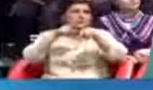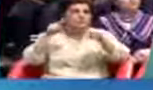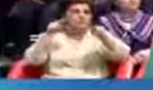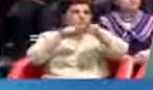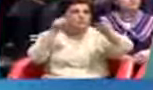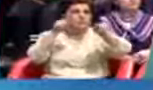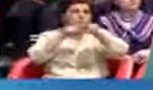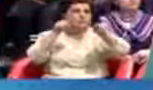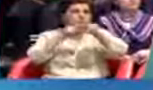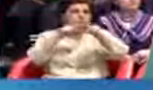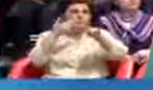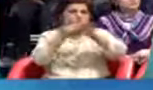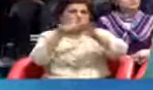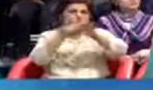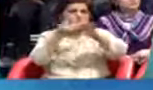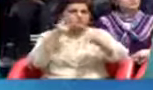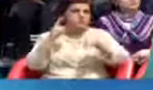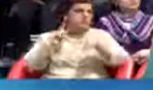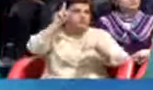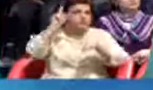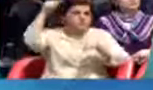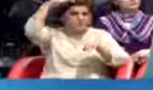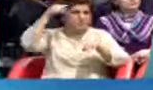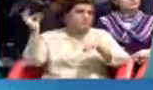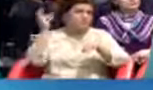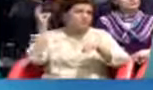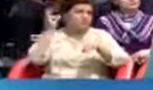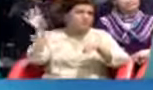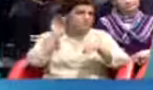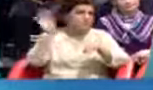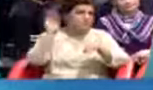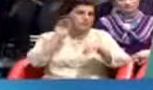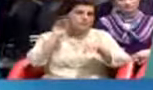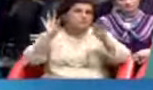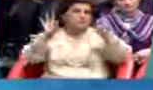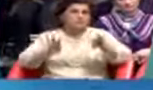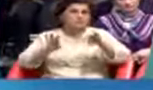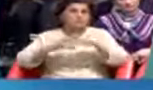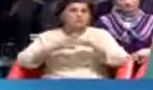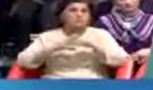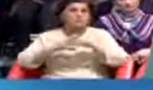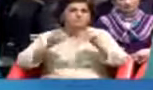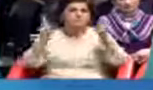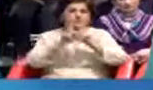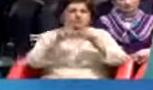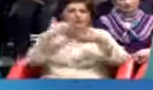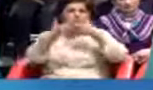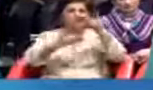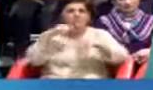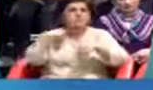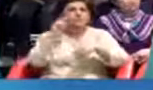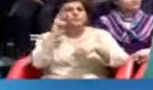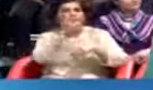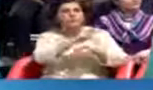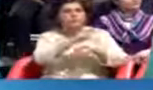bunu duyuyoruz. Şimdi tabii bu sizin için çok olağan olan şeyi, siz çok hızlı gittiniz ama ben çok kısa bir özet yapmak istiyorum. Burası bizim gördüğümüz